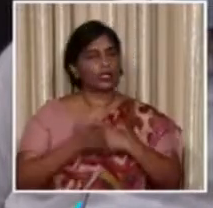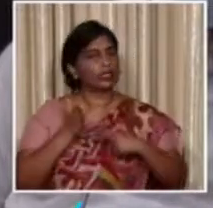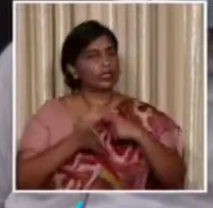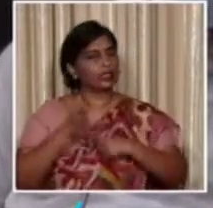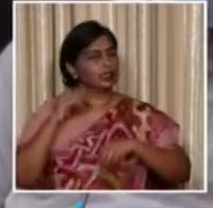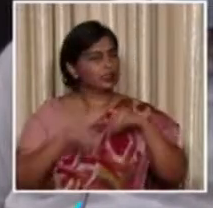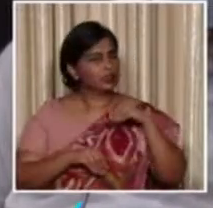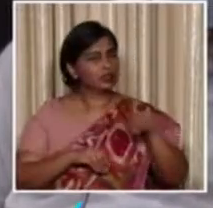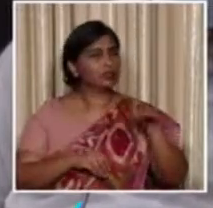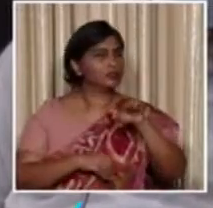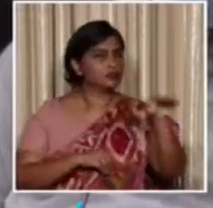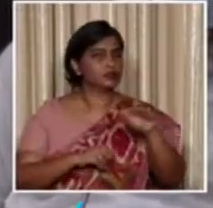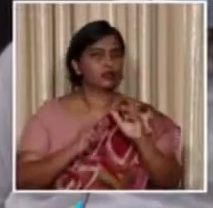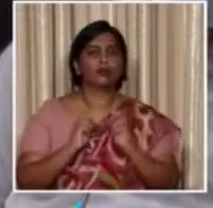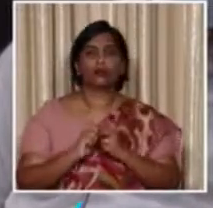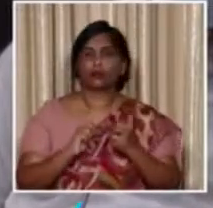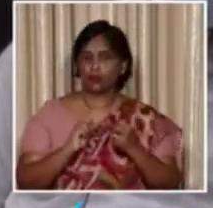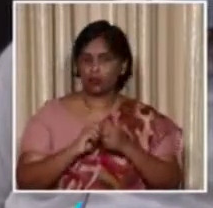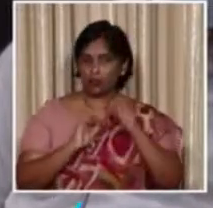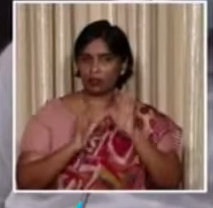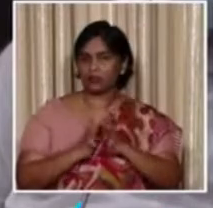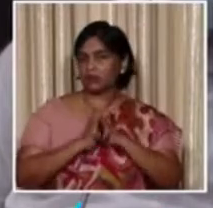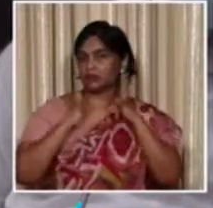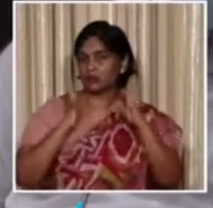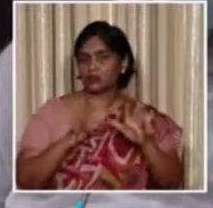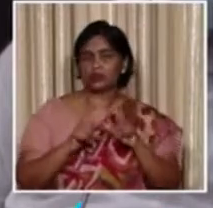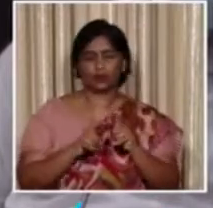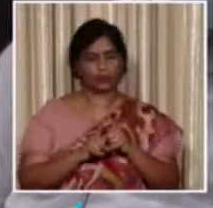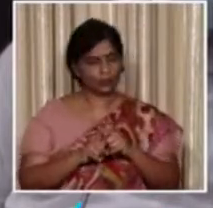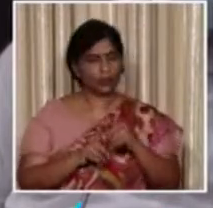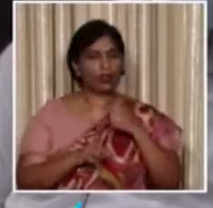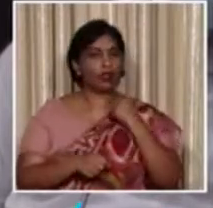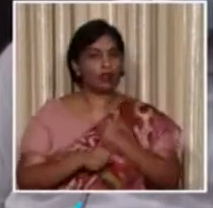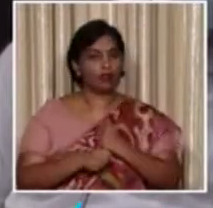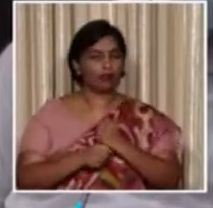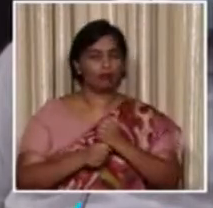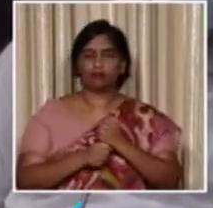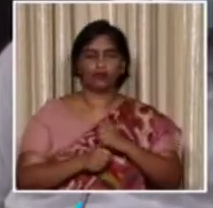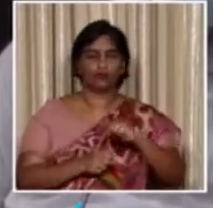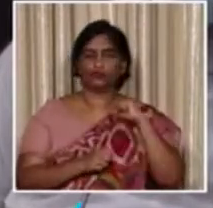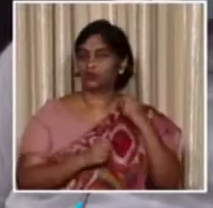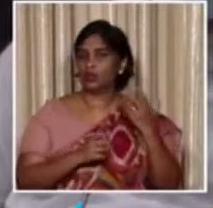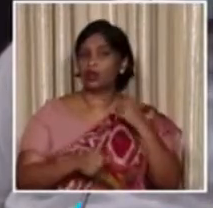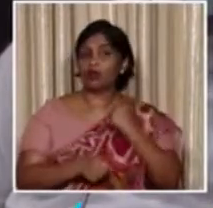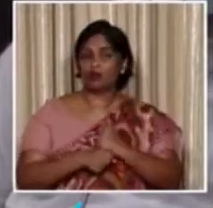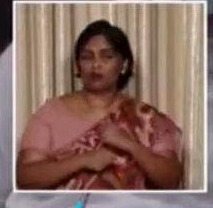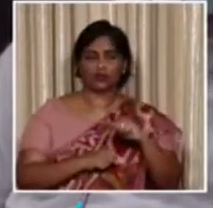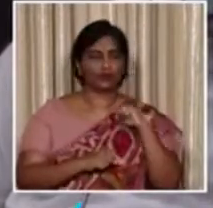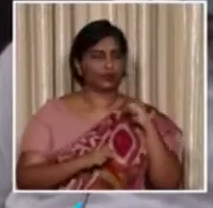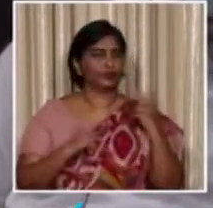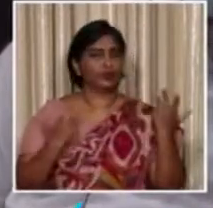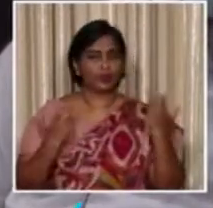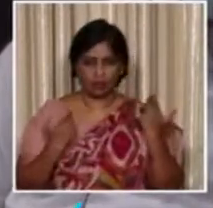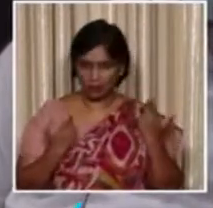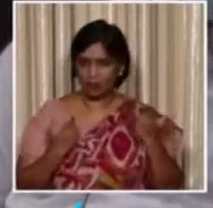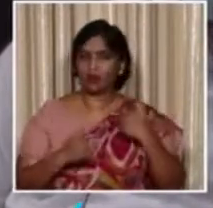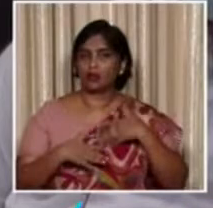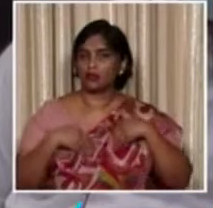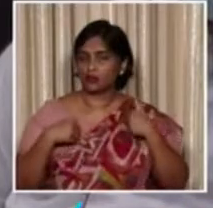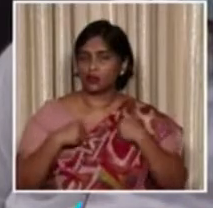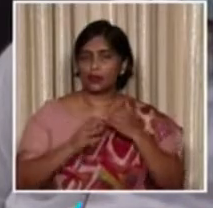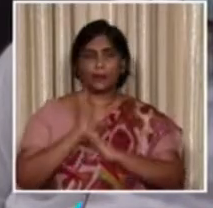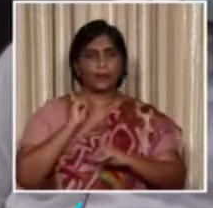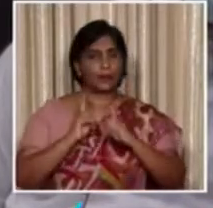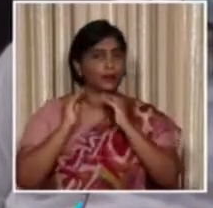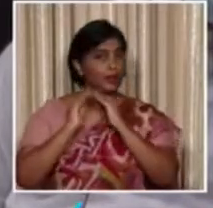දේශපාලන සමාජ අර්බුදයක් තිබෙනවා ඉතාම බරපතල. ආණ්ඩුව අස්ථාවරයි. ආණ්ඩුව අස්ථාවර නිසා සෞඛ්‍ය